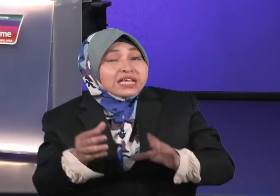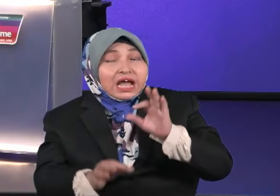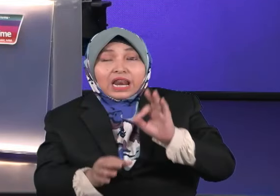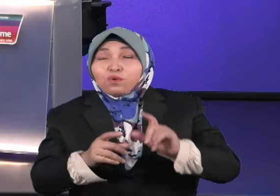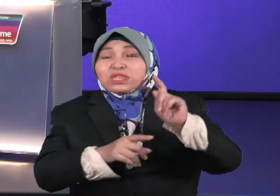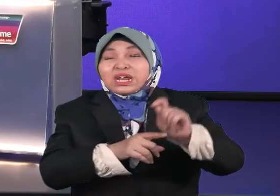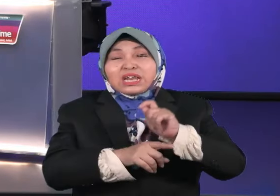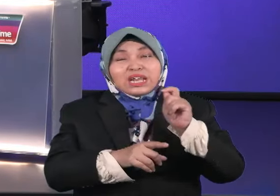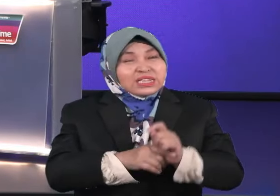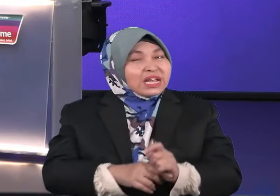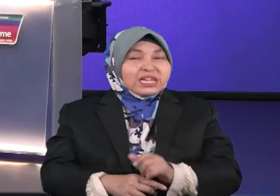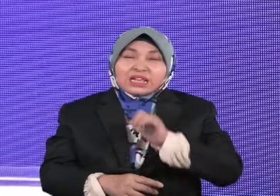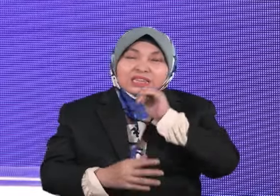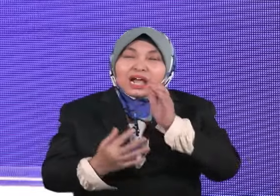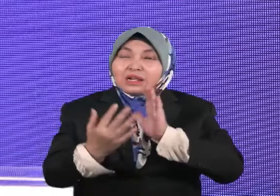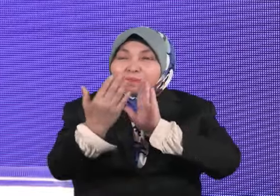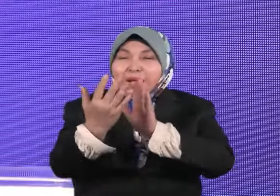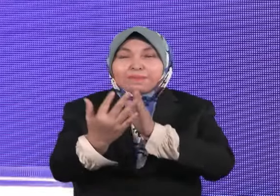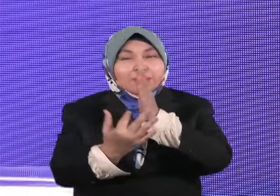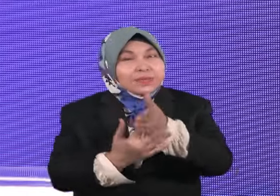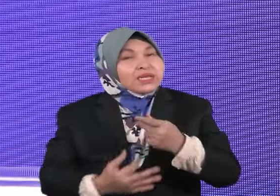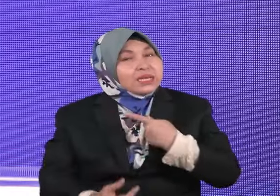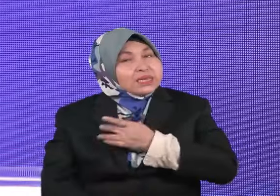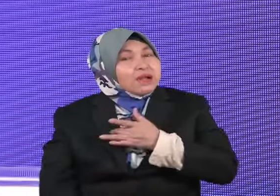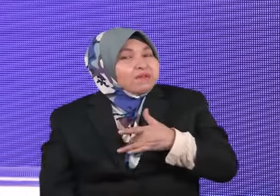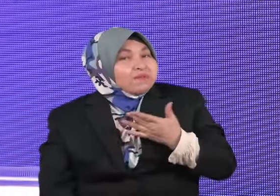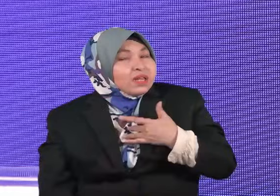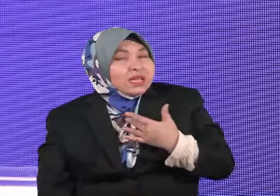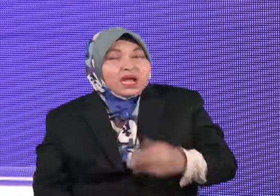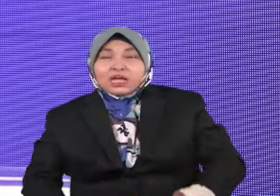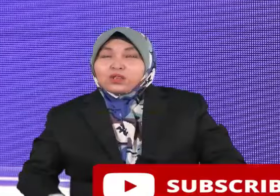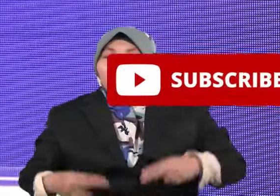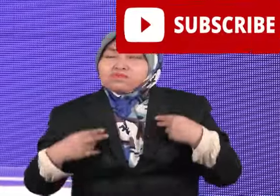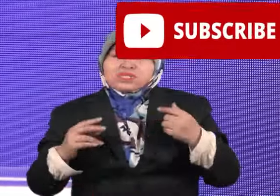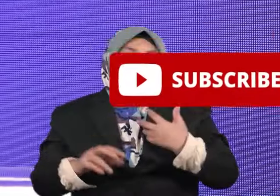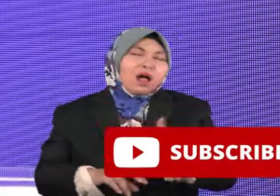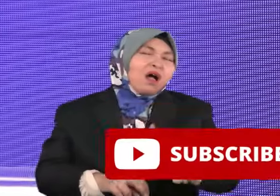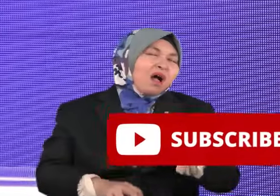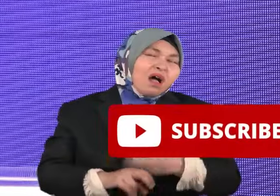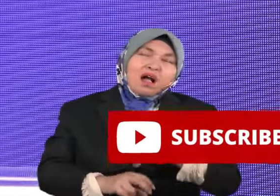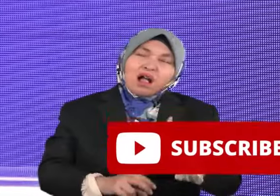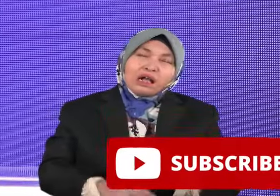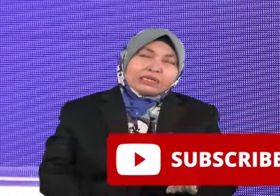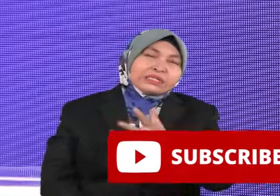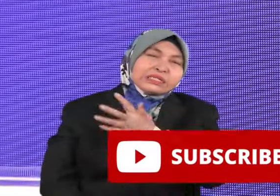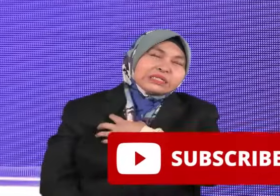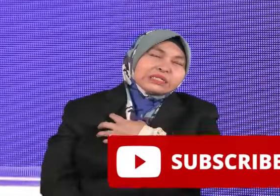trainingnya tidak dilalui, kita merasakan bahawa hidup ini terlampau payah, ya. Kerana apa? Kerana